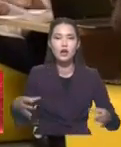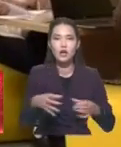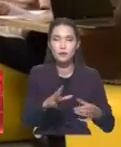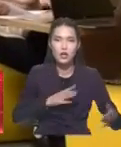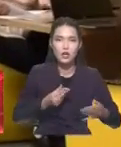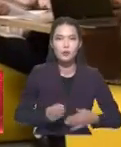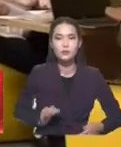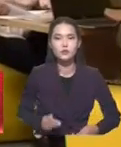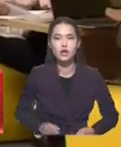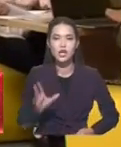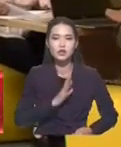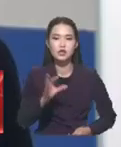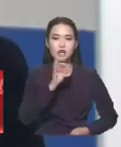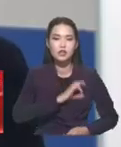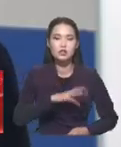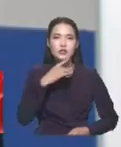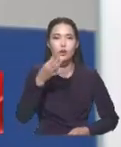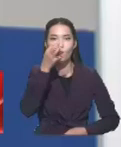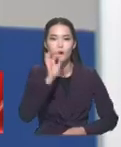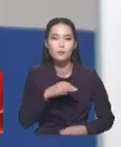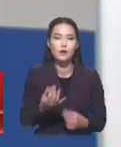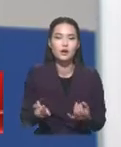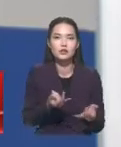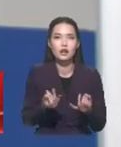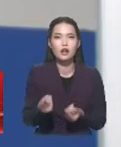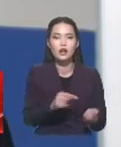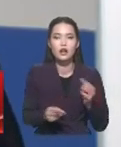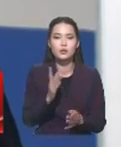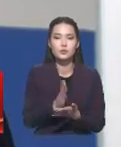учебном процессе применяют международный опыт.